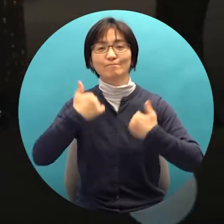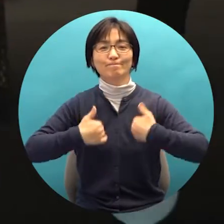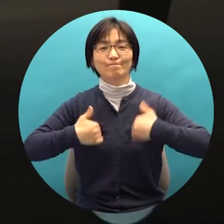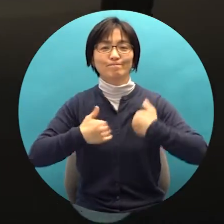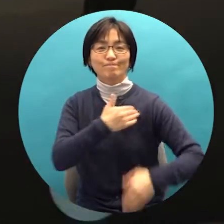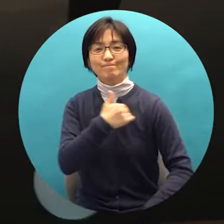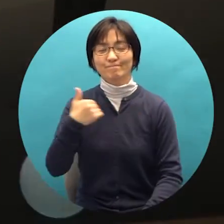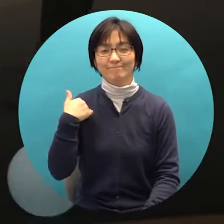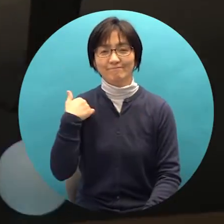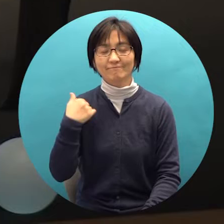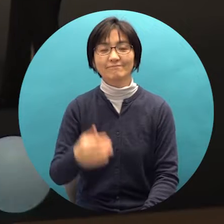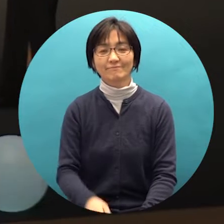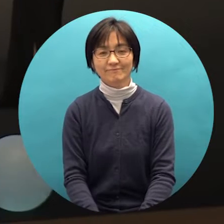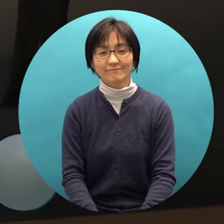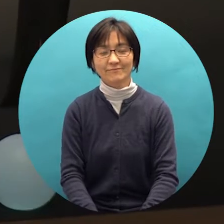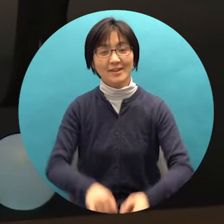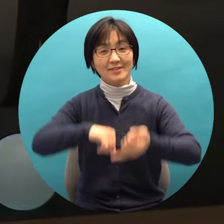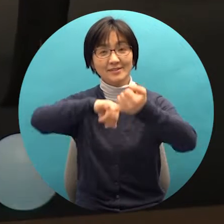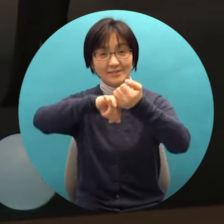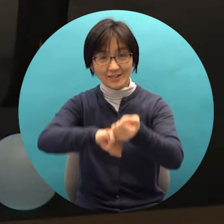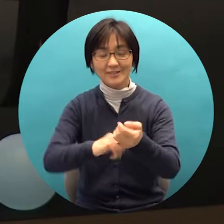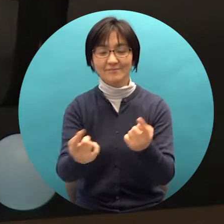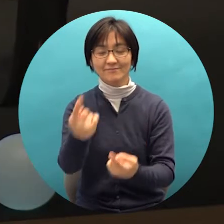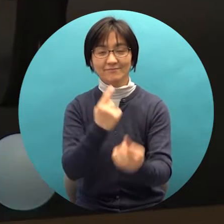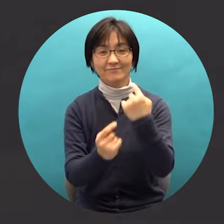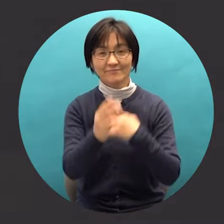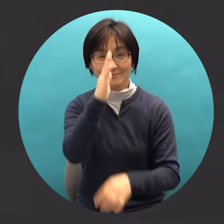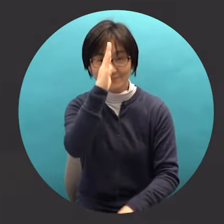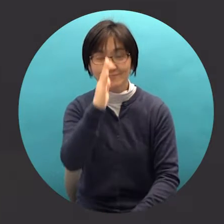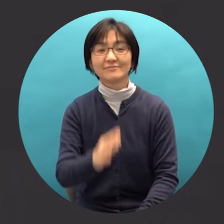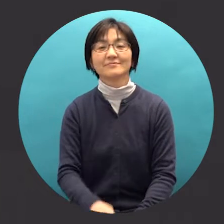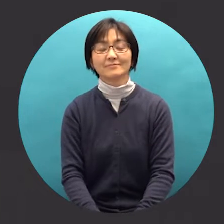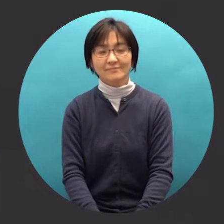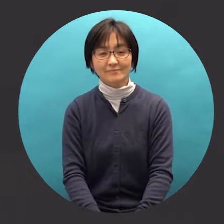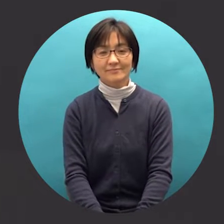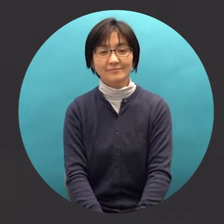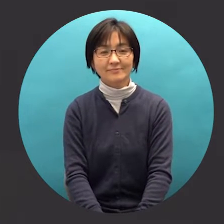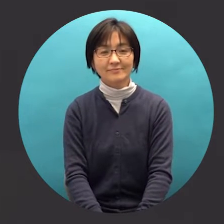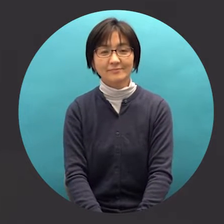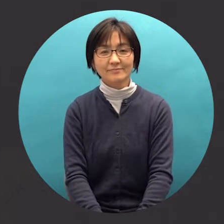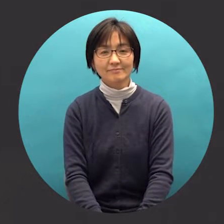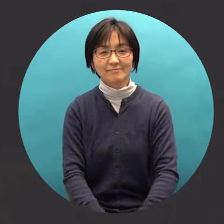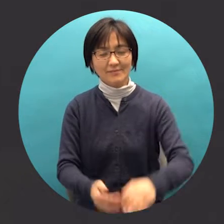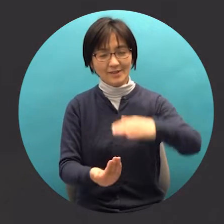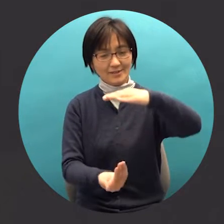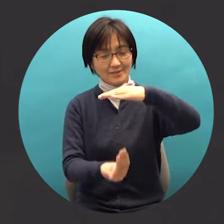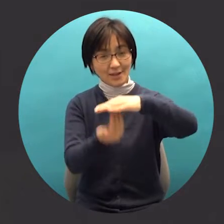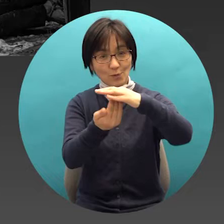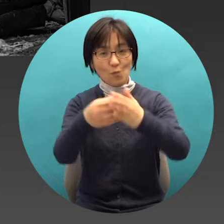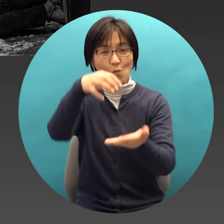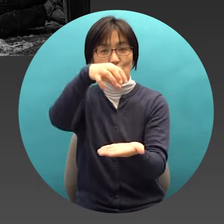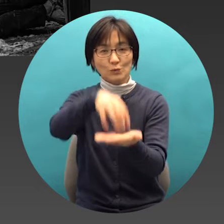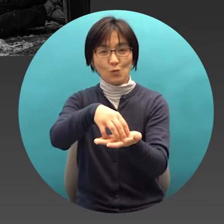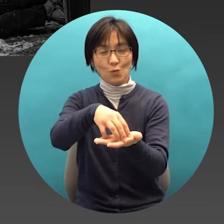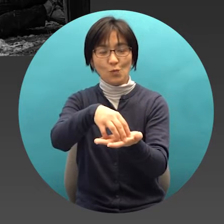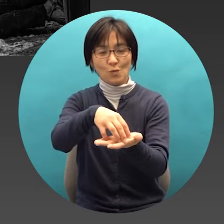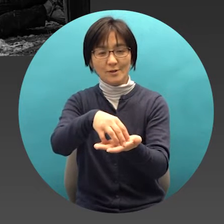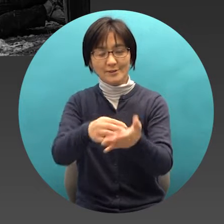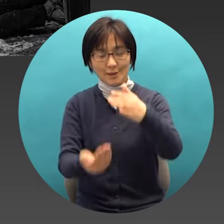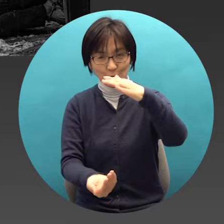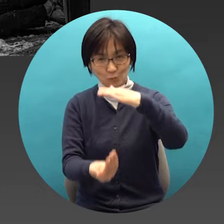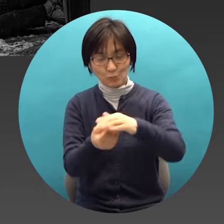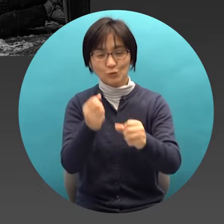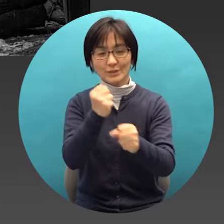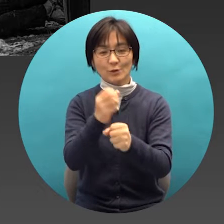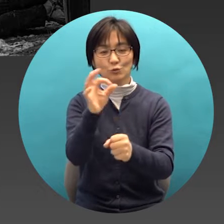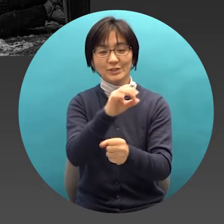るイベントとなっていますので、ぜひ皆さんお越しください。高崎映画祭の最高賞ともいえる最優秀作品